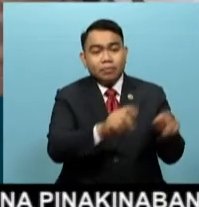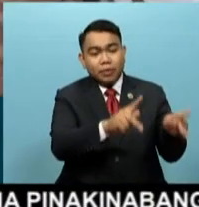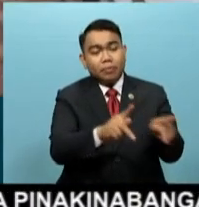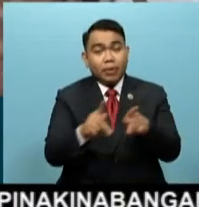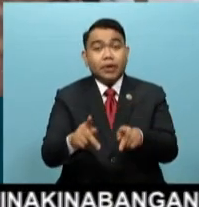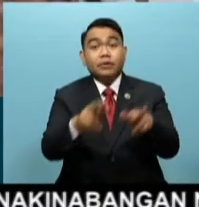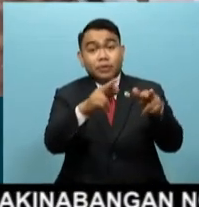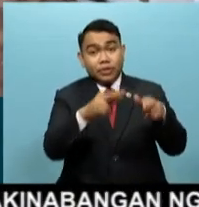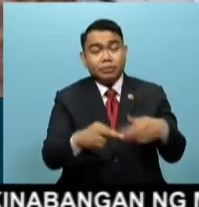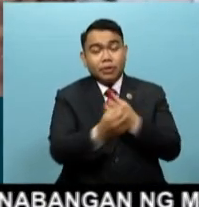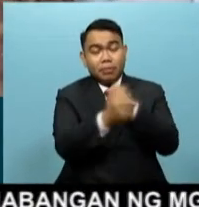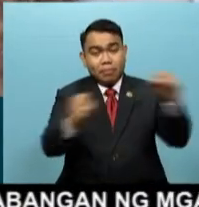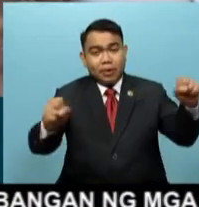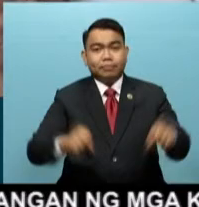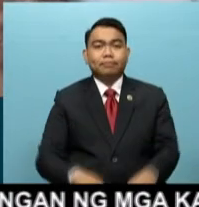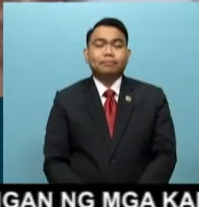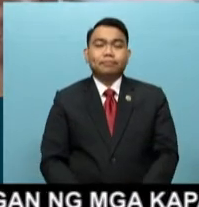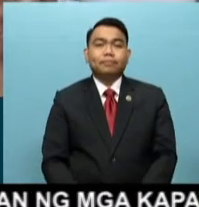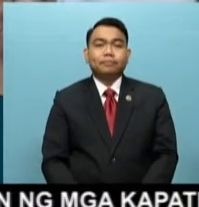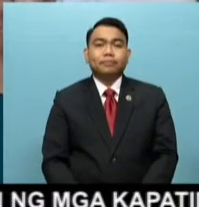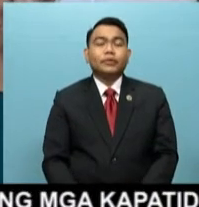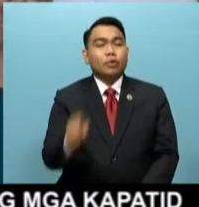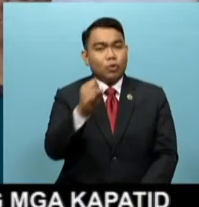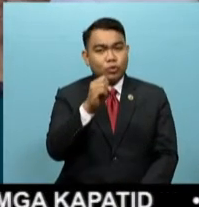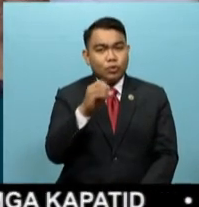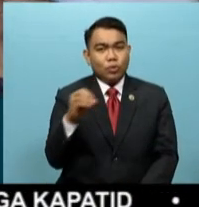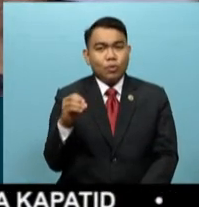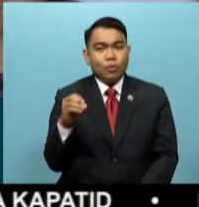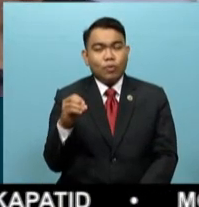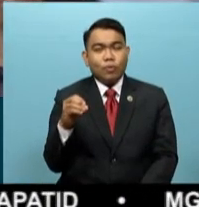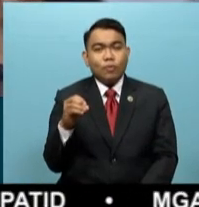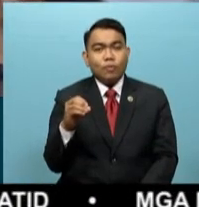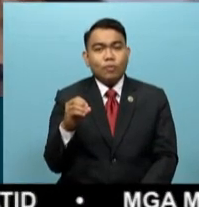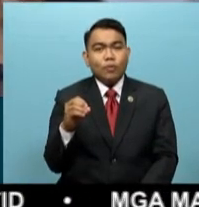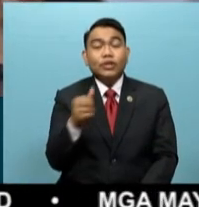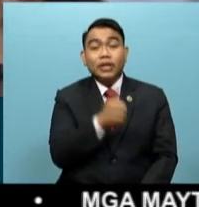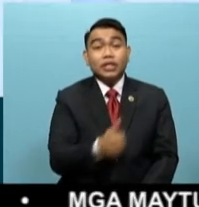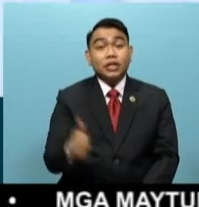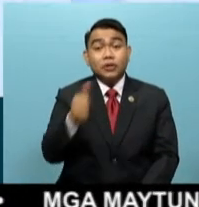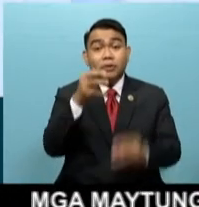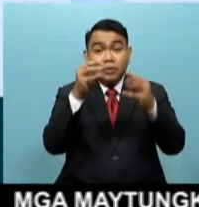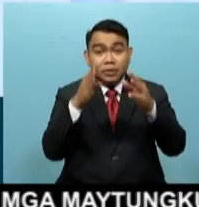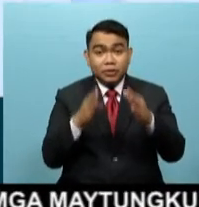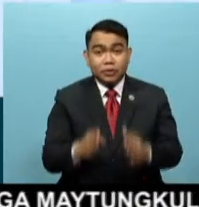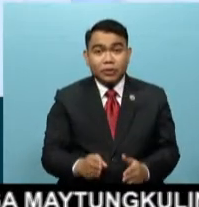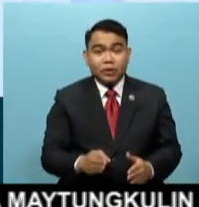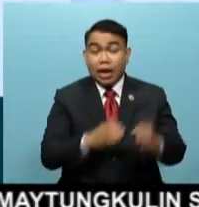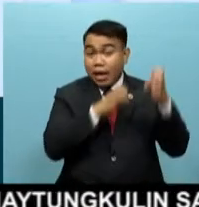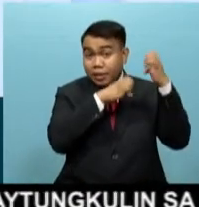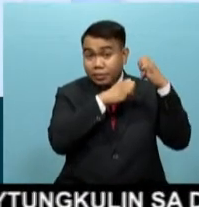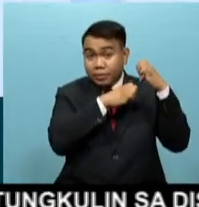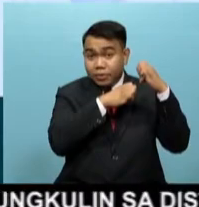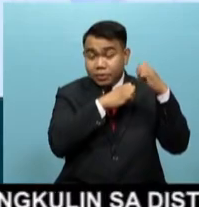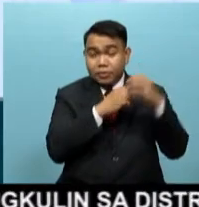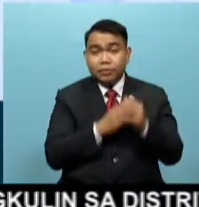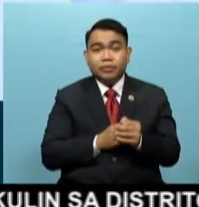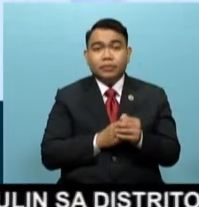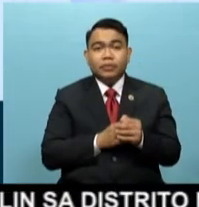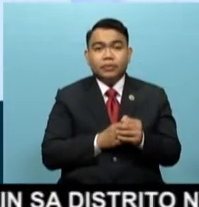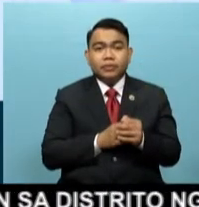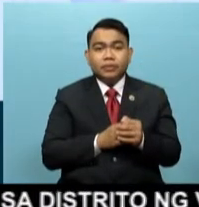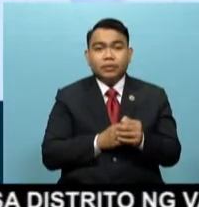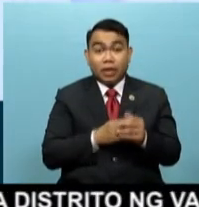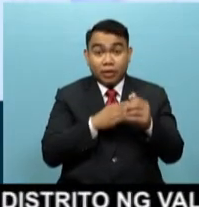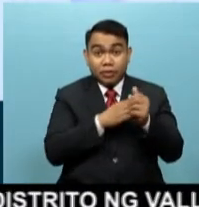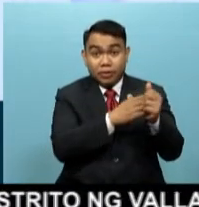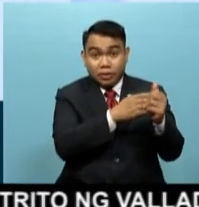kaligtasan. Kaya umaasa po ang pamamahala na sa pangunguna po